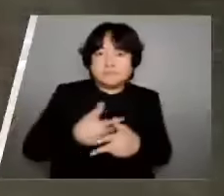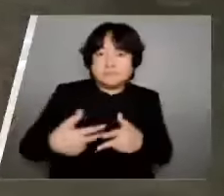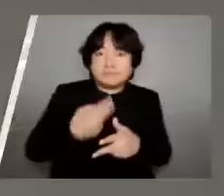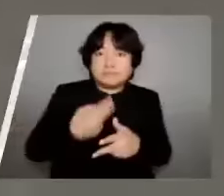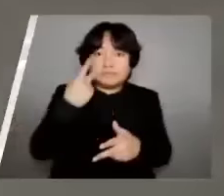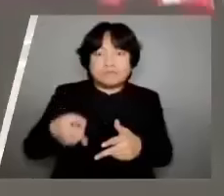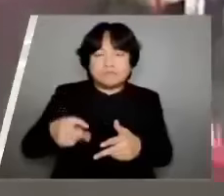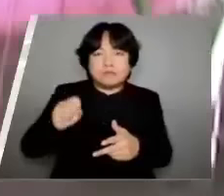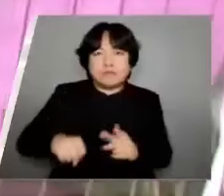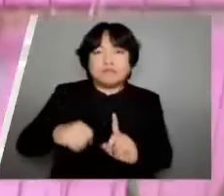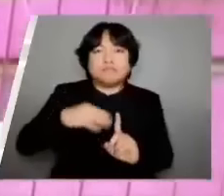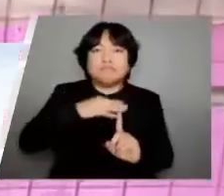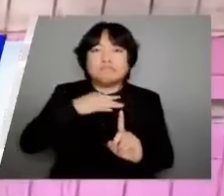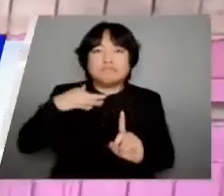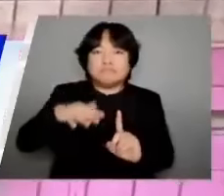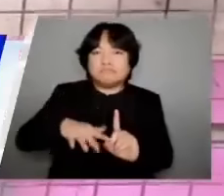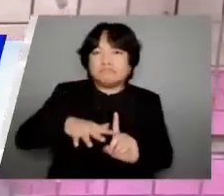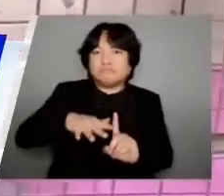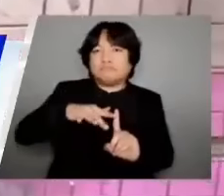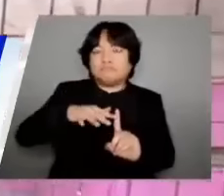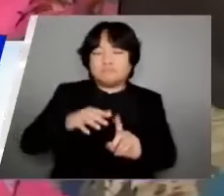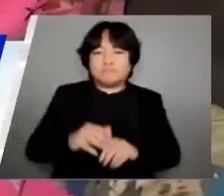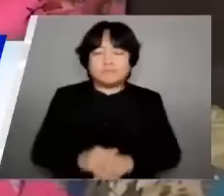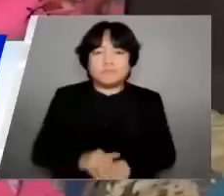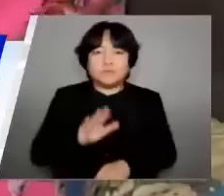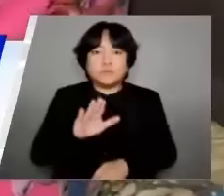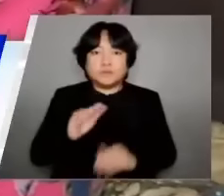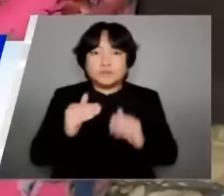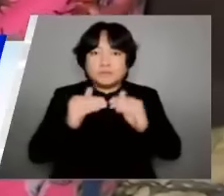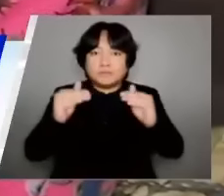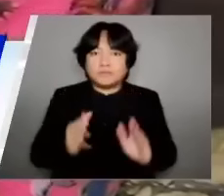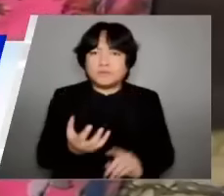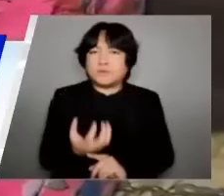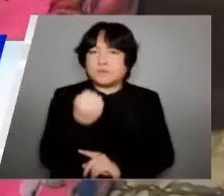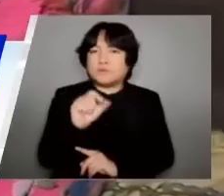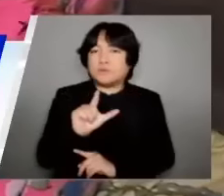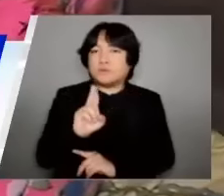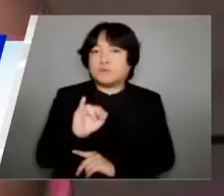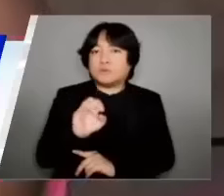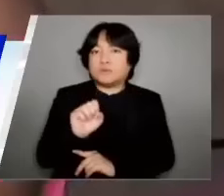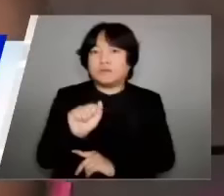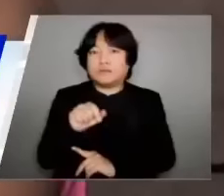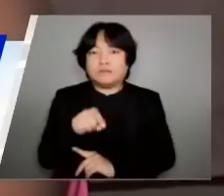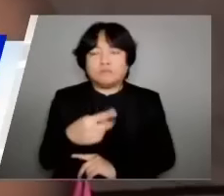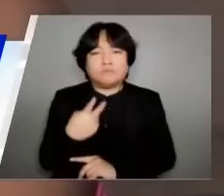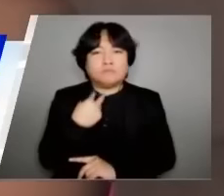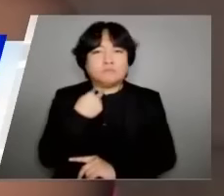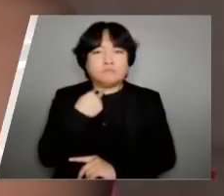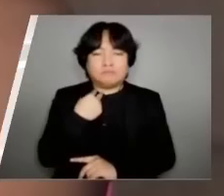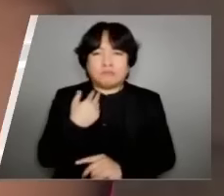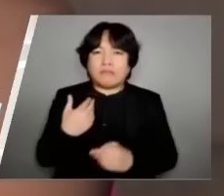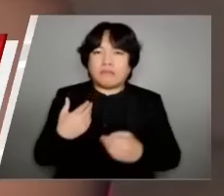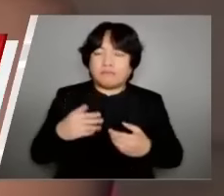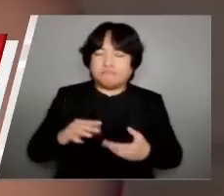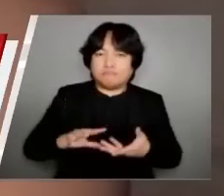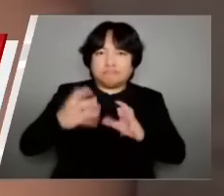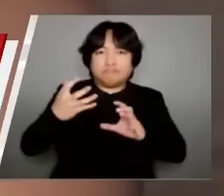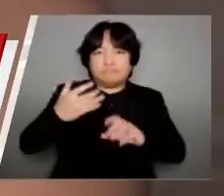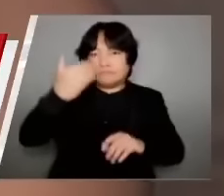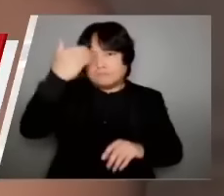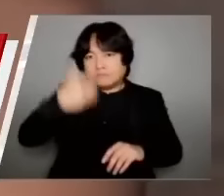pagbaha. Ang bahay ni Luisa, pinasok na ng baha. Hindi siya gaano makakilos dahil sa stroke. Hindi lang po weeks, buwan na po